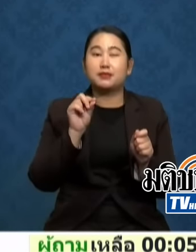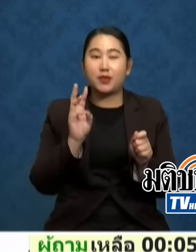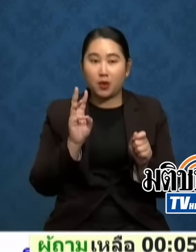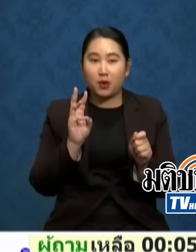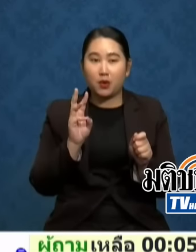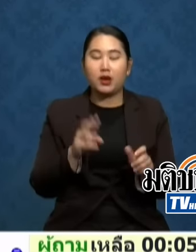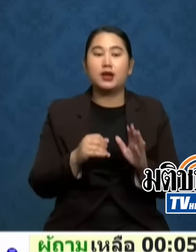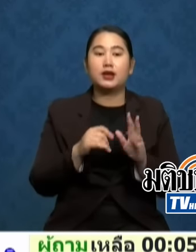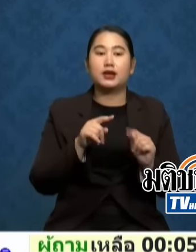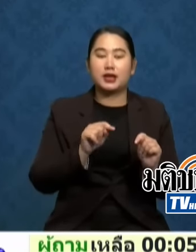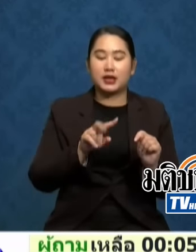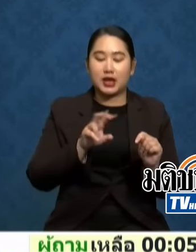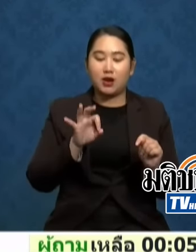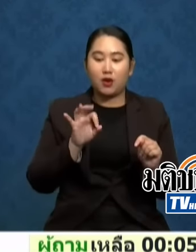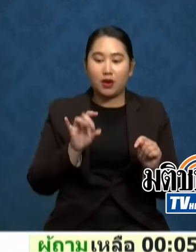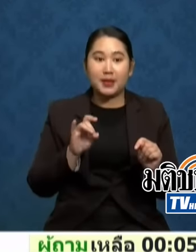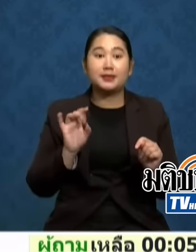984ตำบล